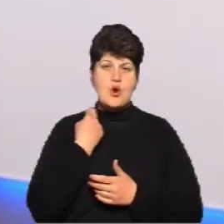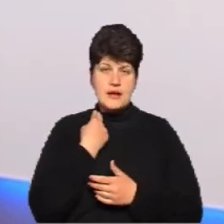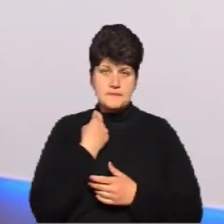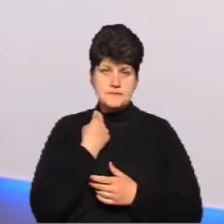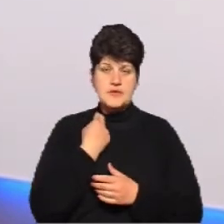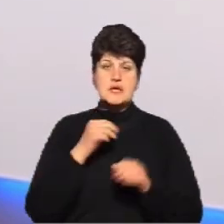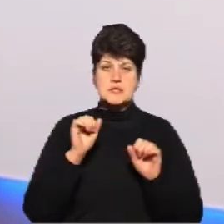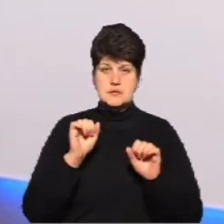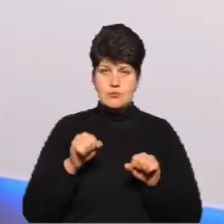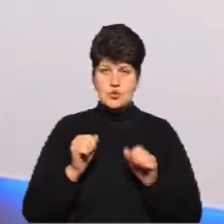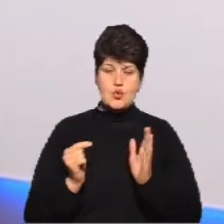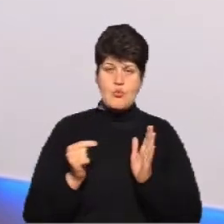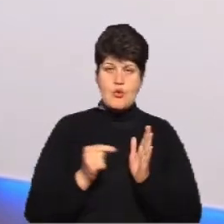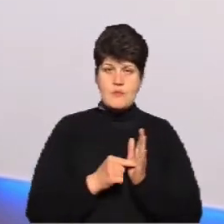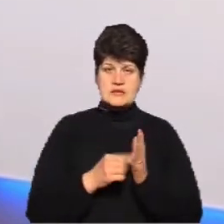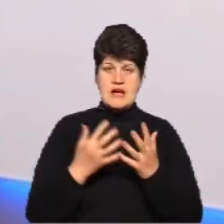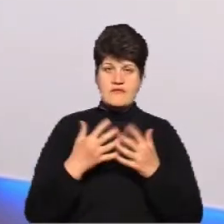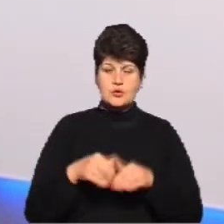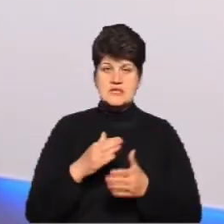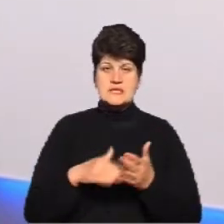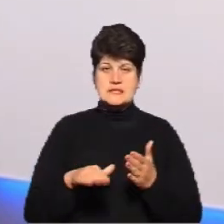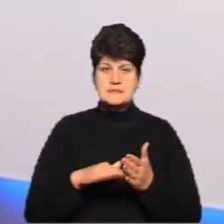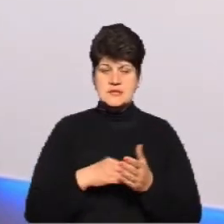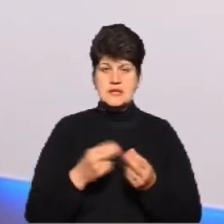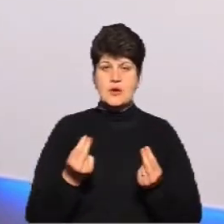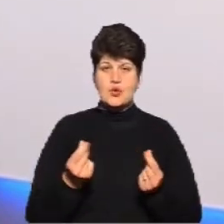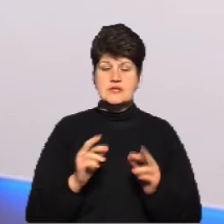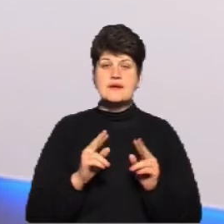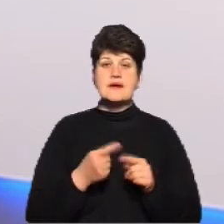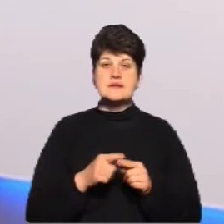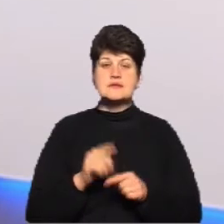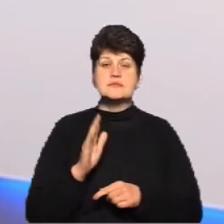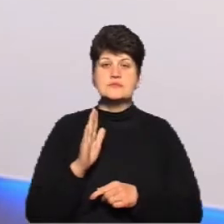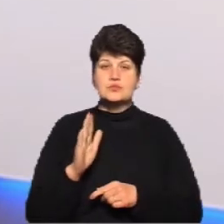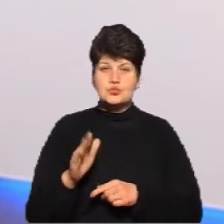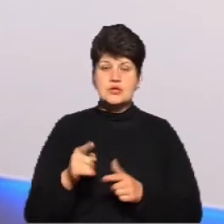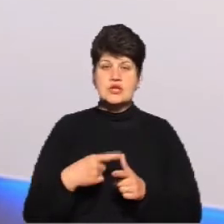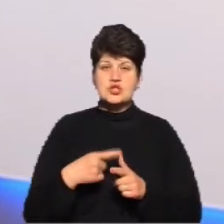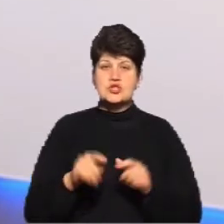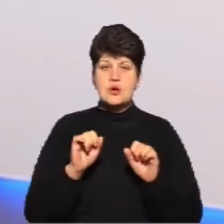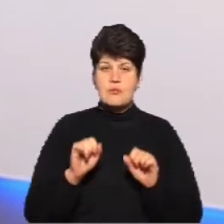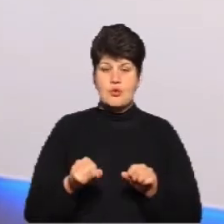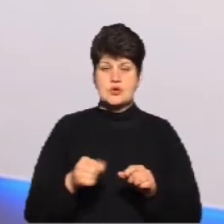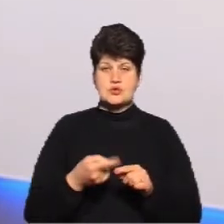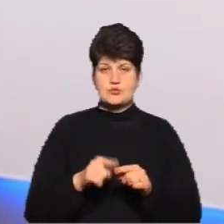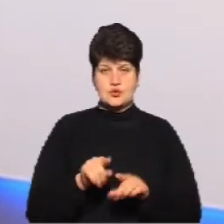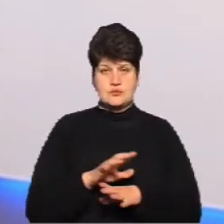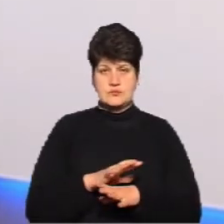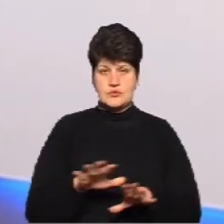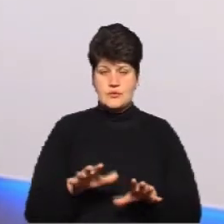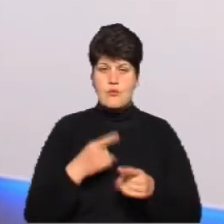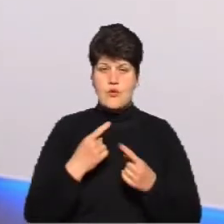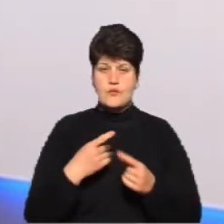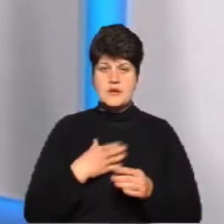зможуть попасти під автоматичне списання в коштів. Як це буде відбуватися та чи можна цього уникнути? Про це ми зараз поговоримо із нашим гостем